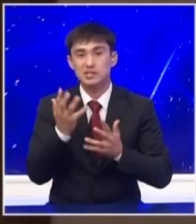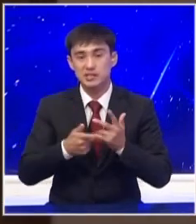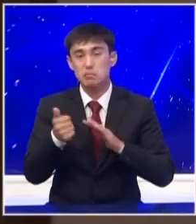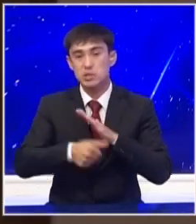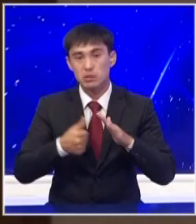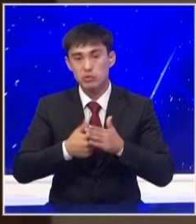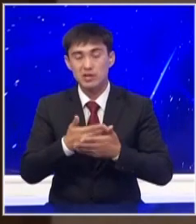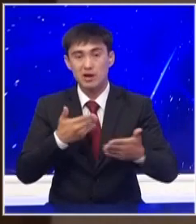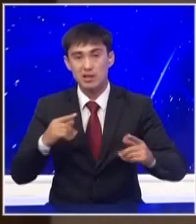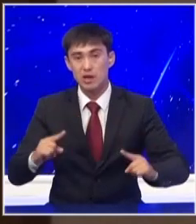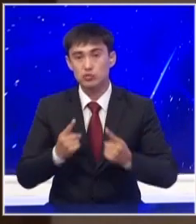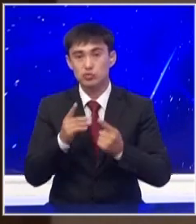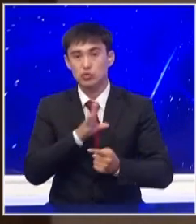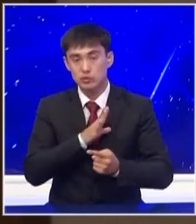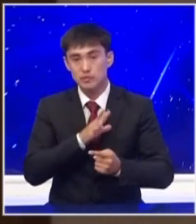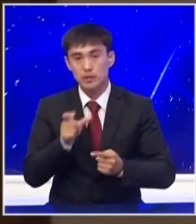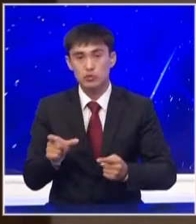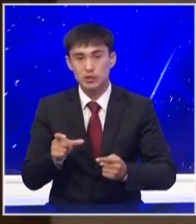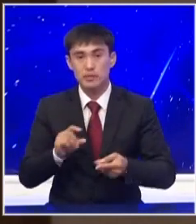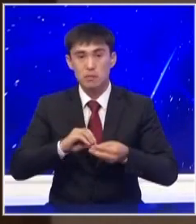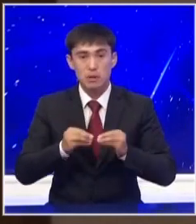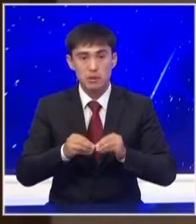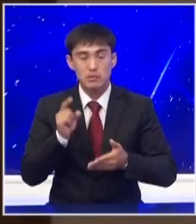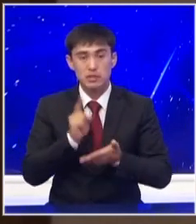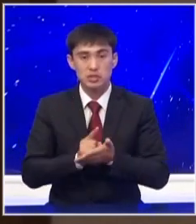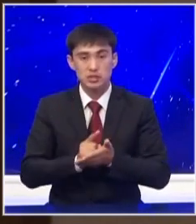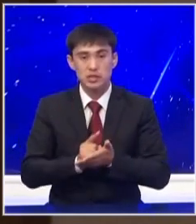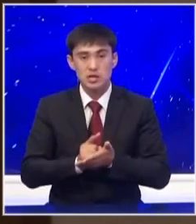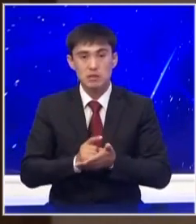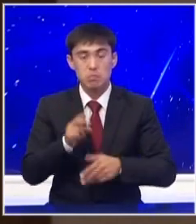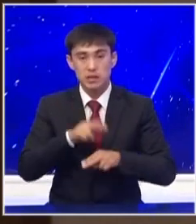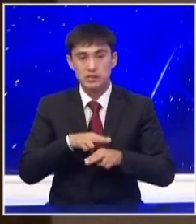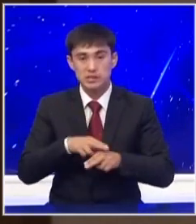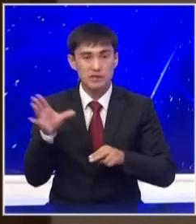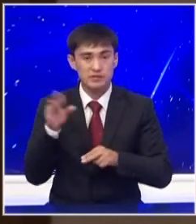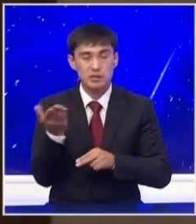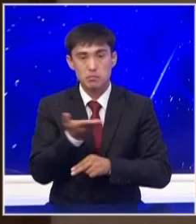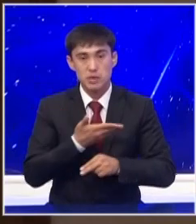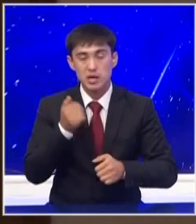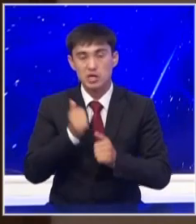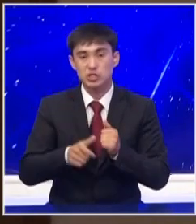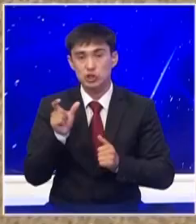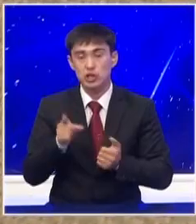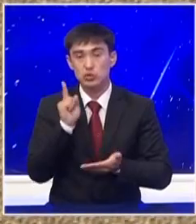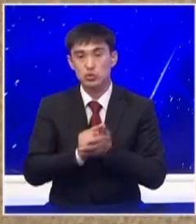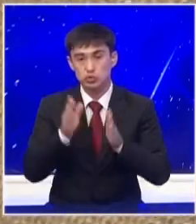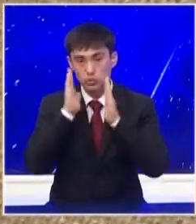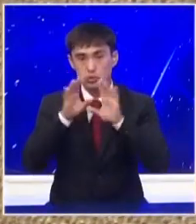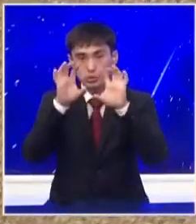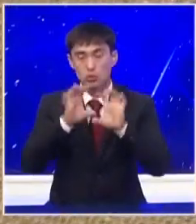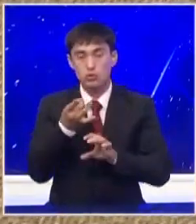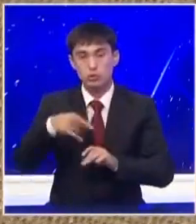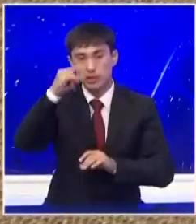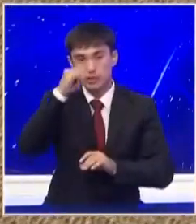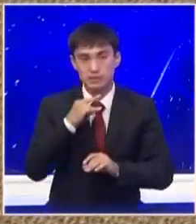ранее осужденных людей. С данными проблемами должны бороться не только представители полиции, но и все мы. Каждый человек должен соблюдать закон